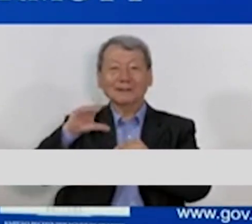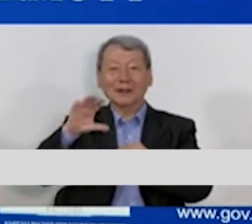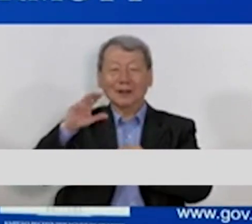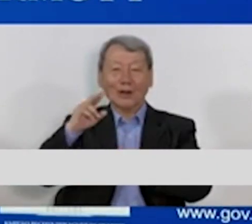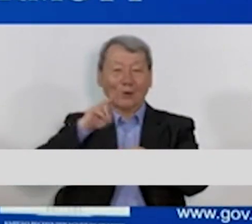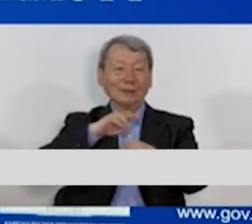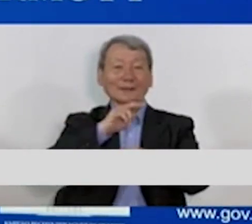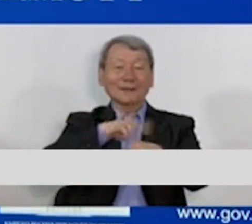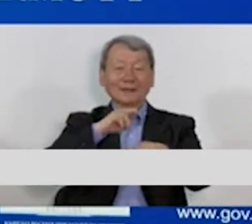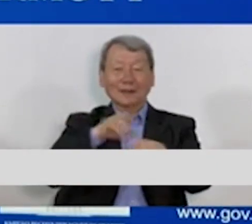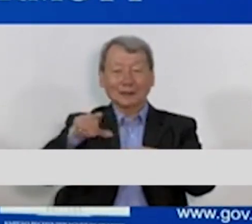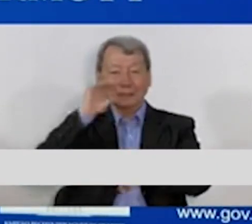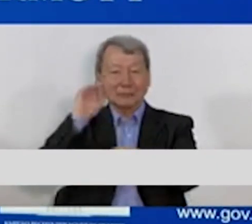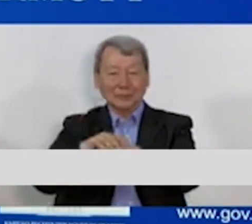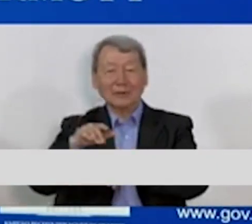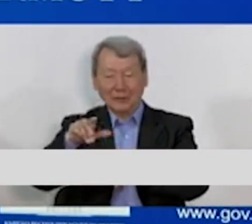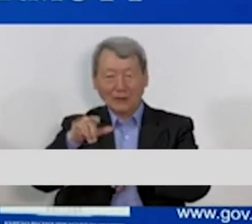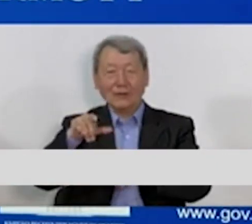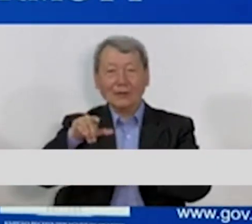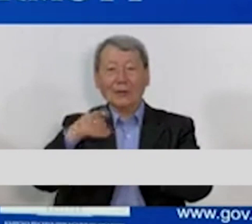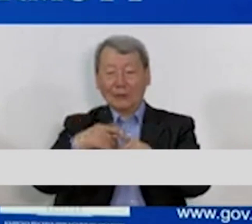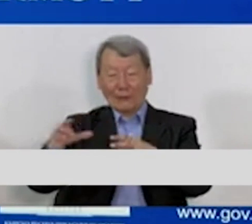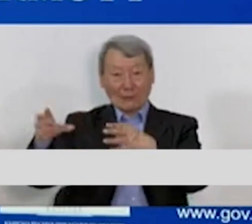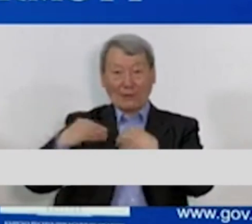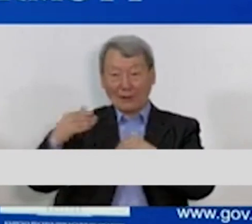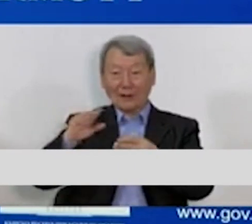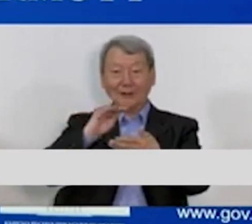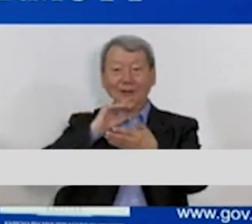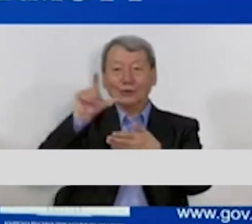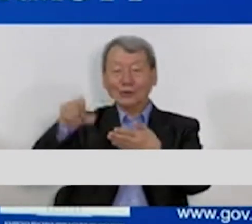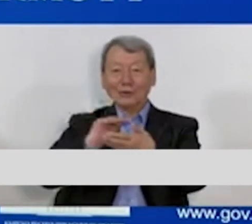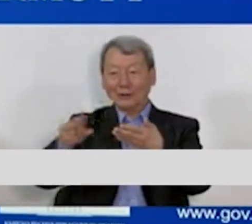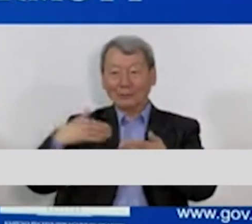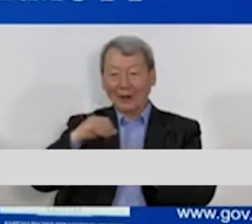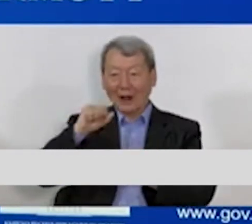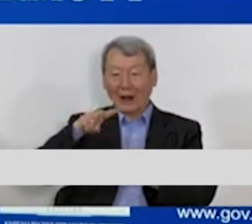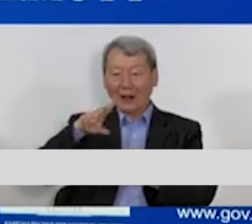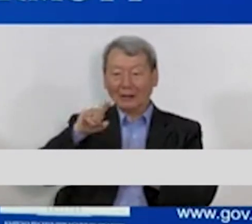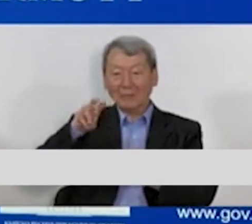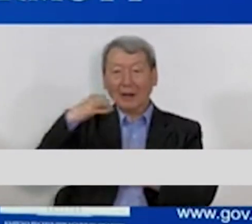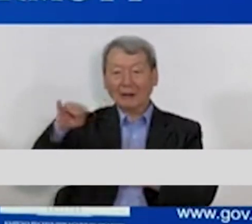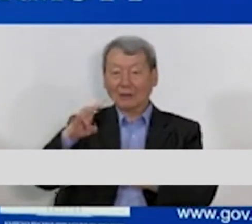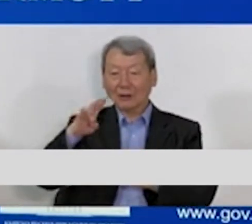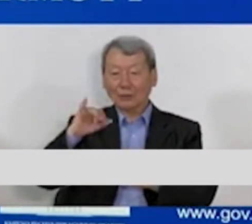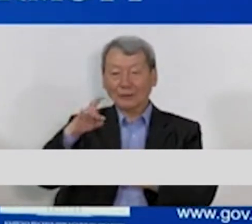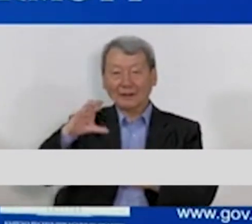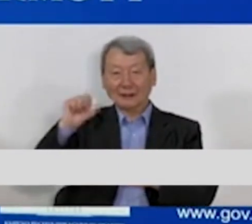от комендатуры и справа к занятости. Совместно вот я с Алымбаевым Нурисом,